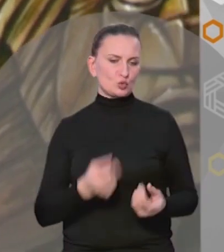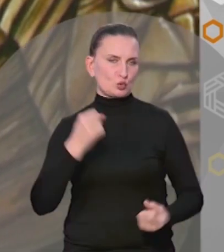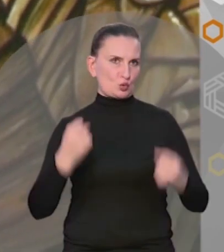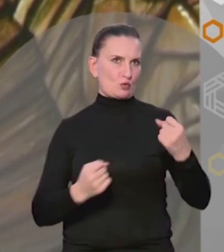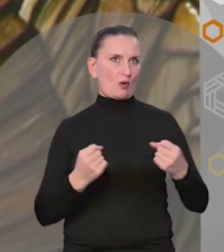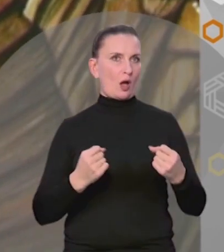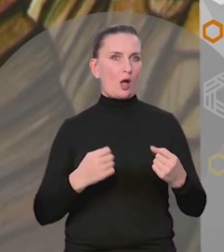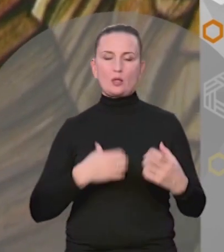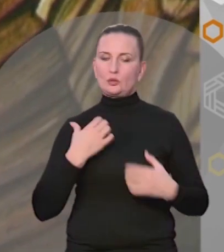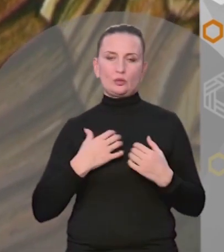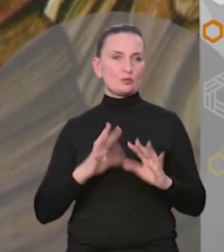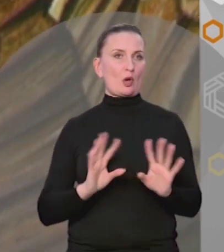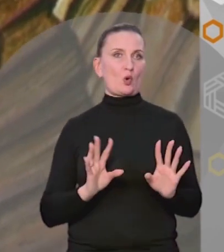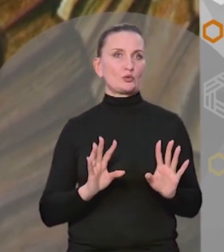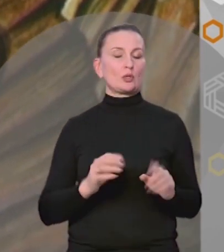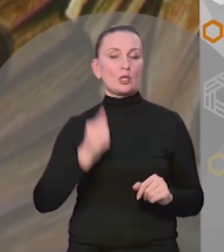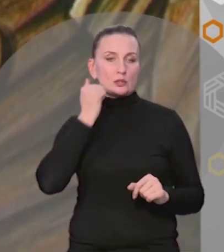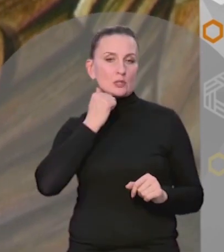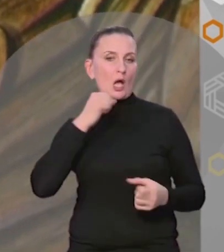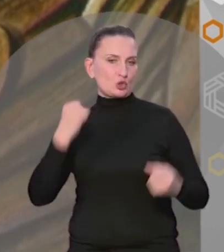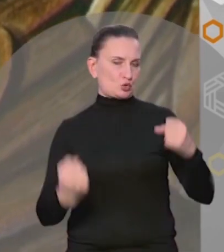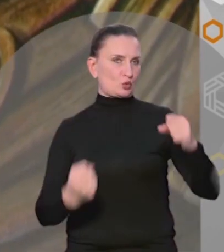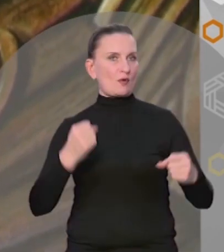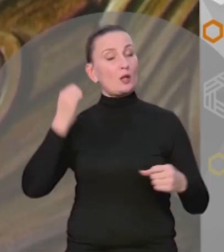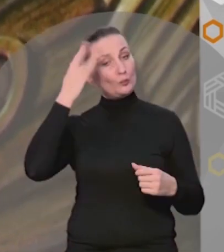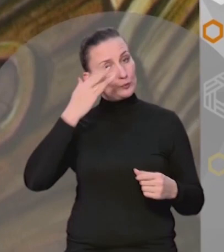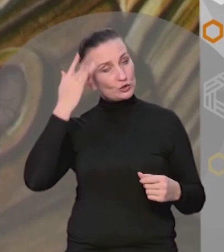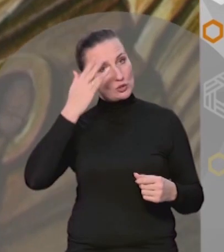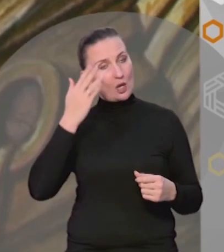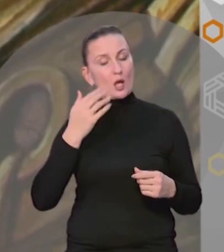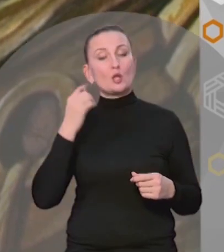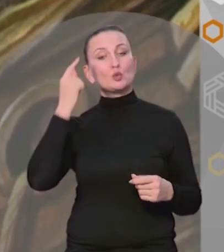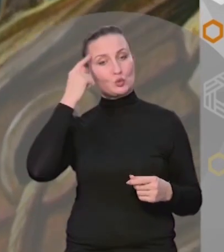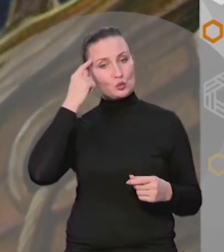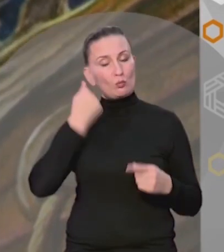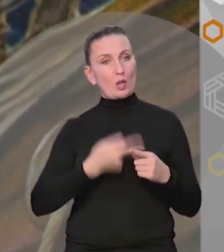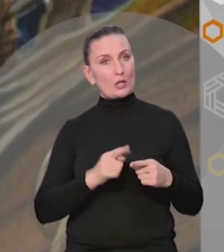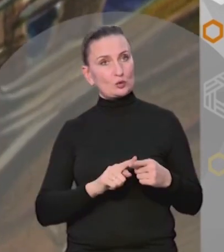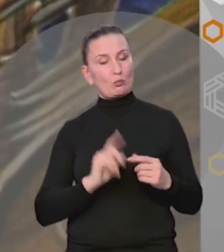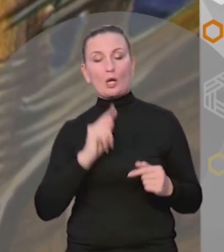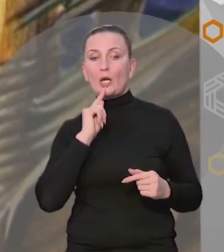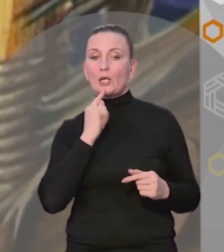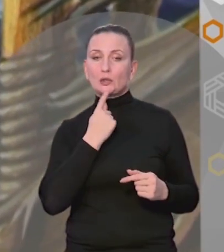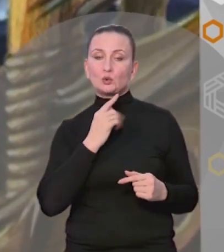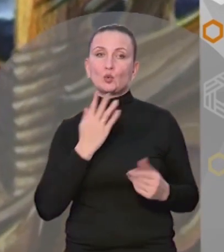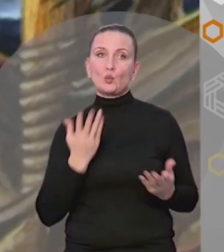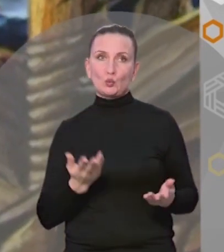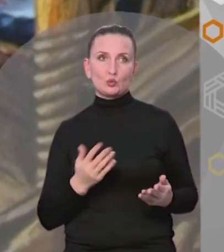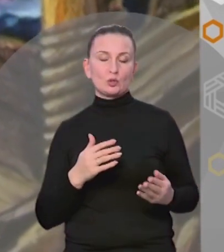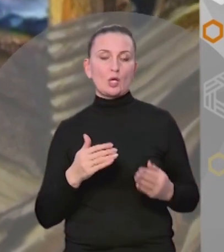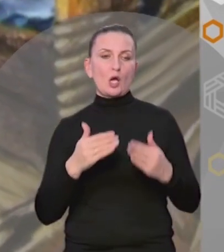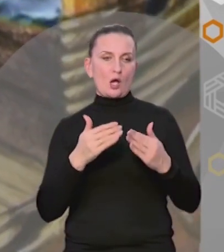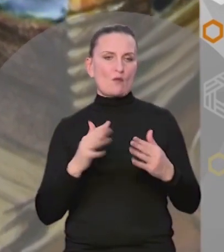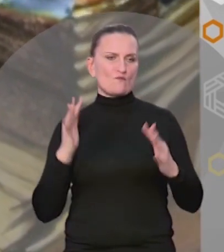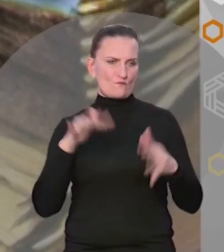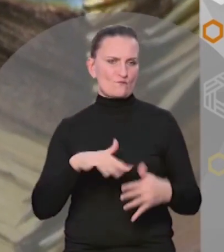разделял его тревог. Старый штурвал мечтал. Он думал о том, как нелегко в шторм судам